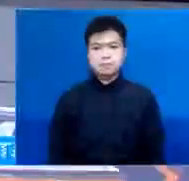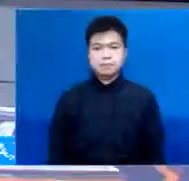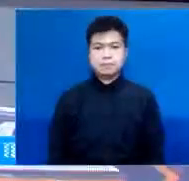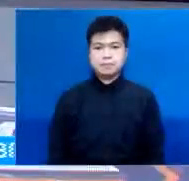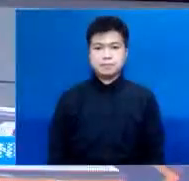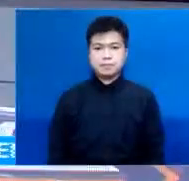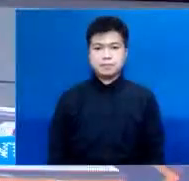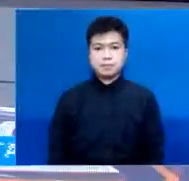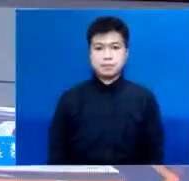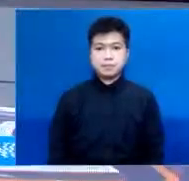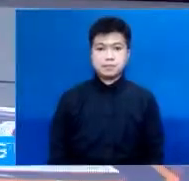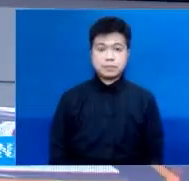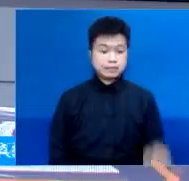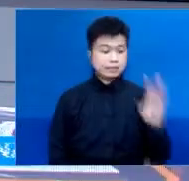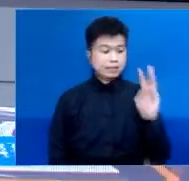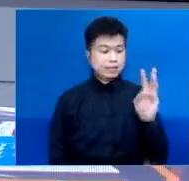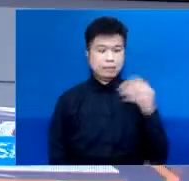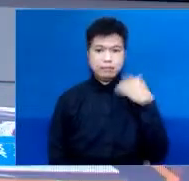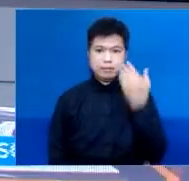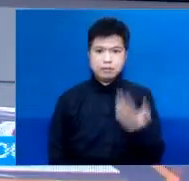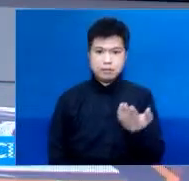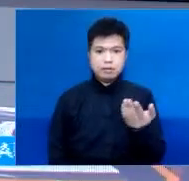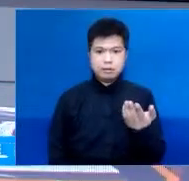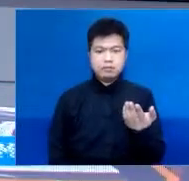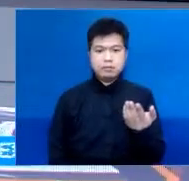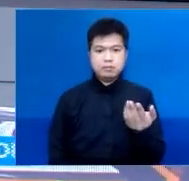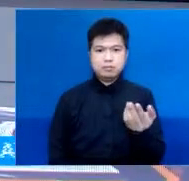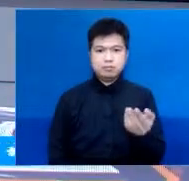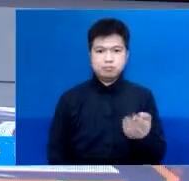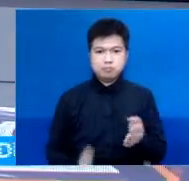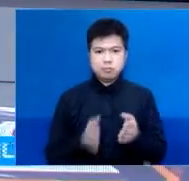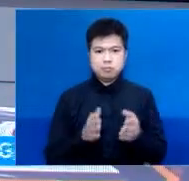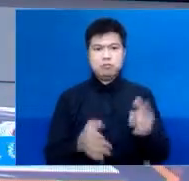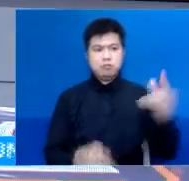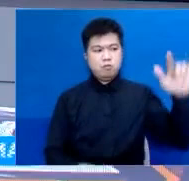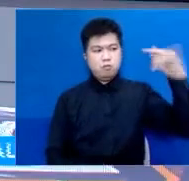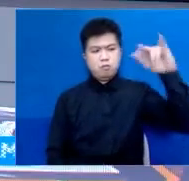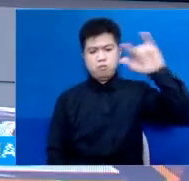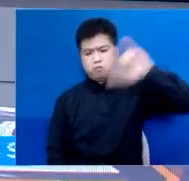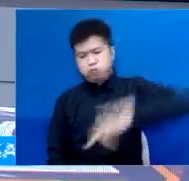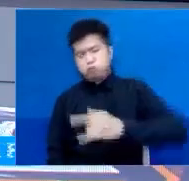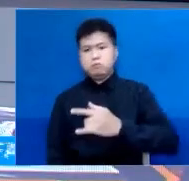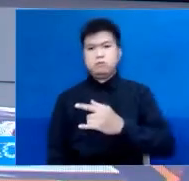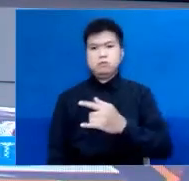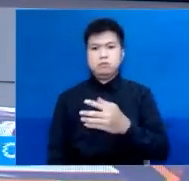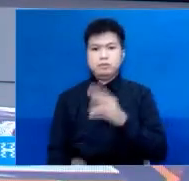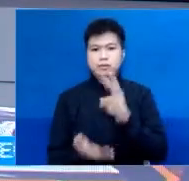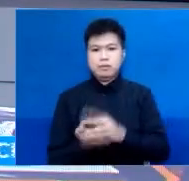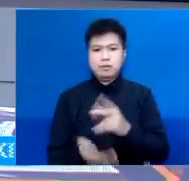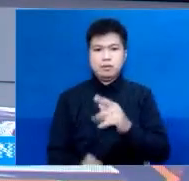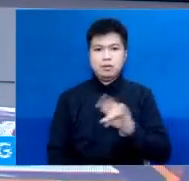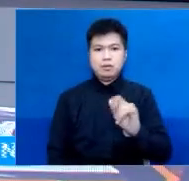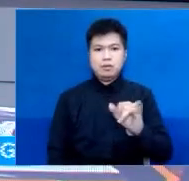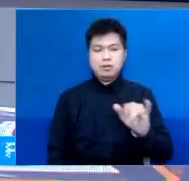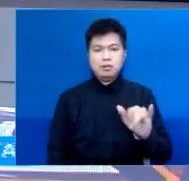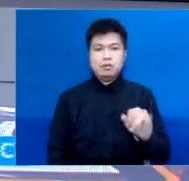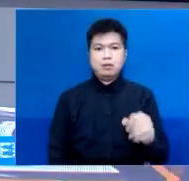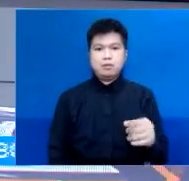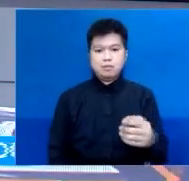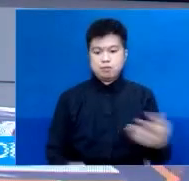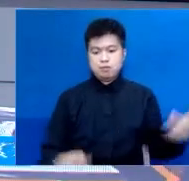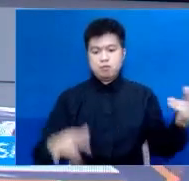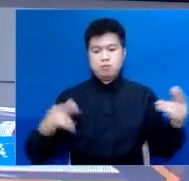Anim ang patay matapos bumagsak sa kalsada ang isang eroplano sa Haiti. Pagbagsak nga, isang bus pa ang tinamaan ng